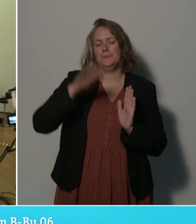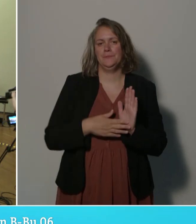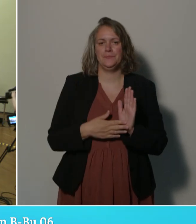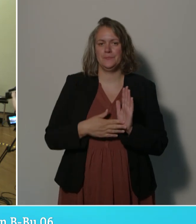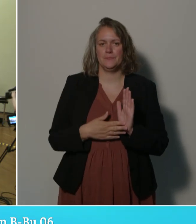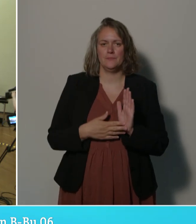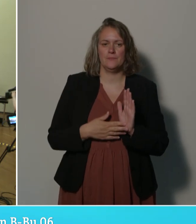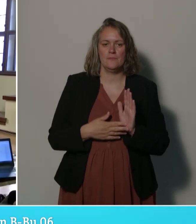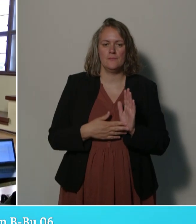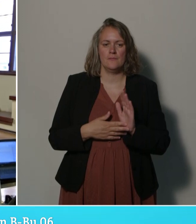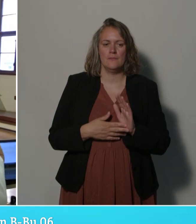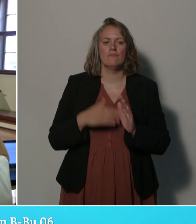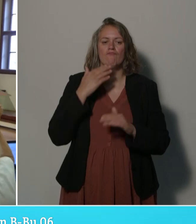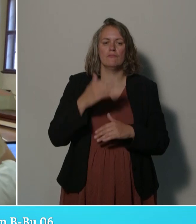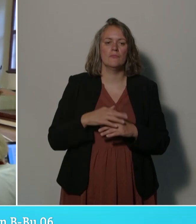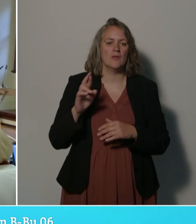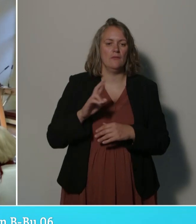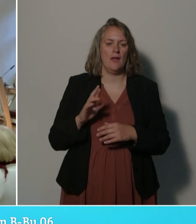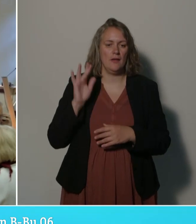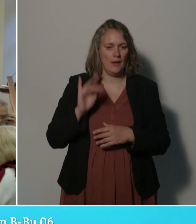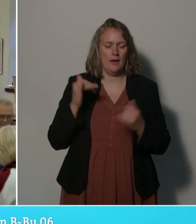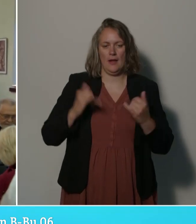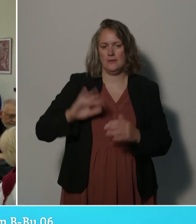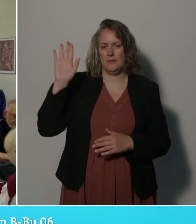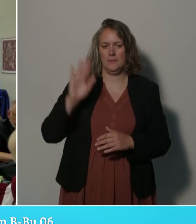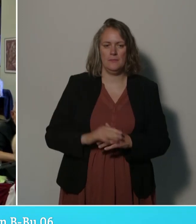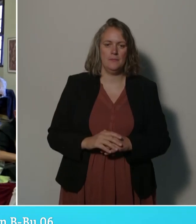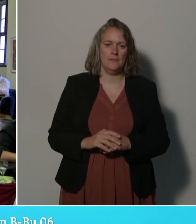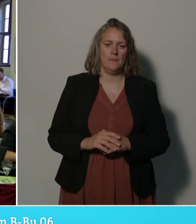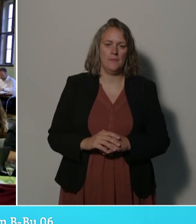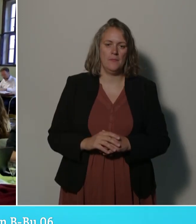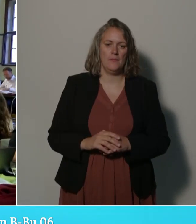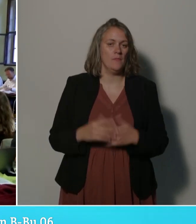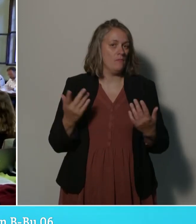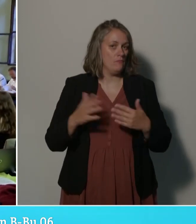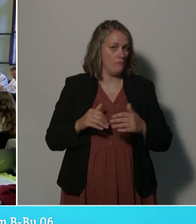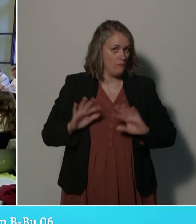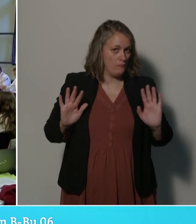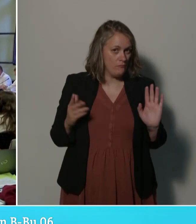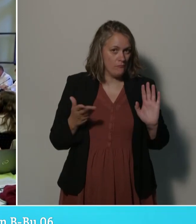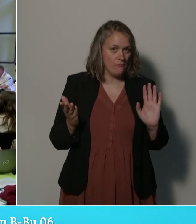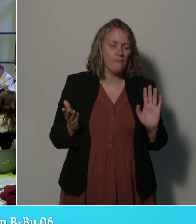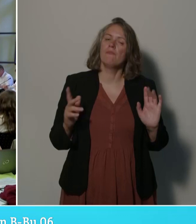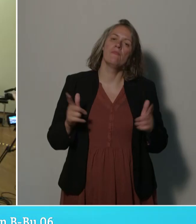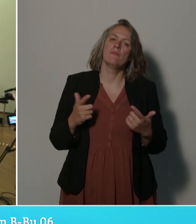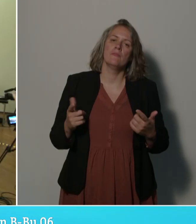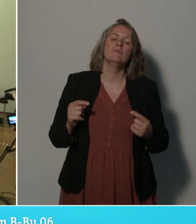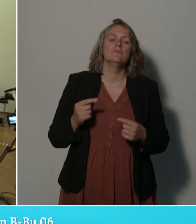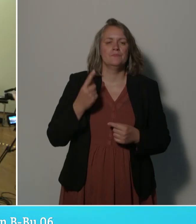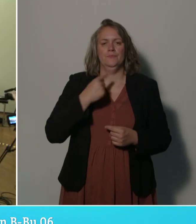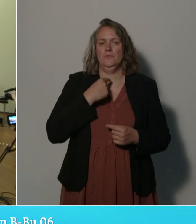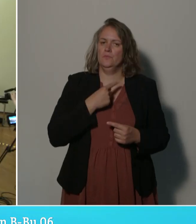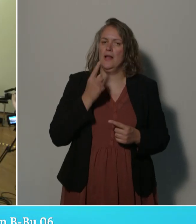Handzeichen. Danke. Gibt es hierzu Gegenstimmen oder Enthaltungen? Beides nicht, damit